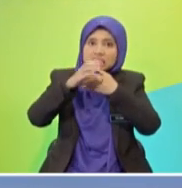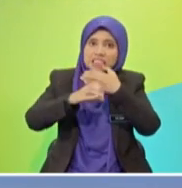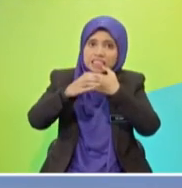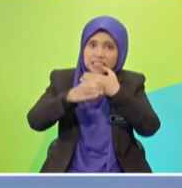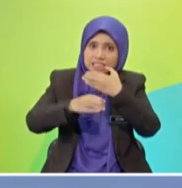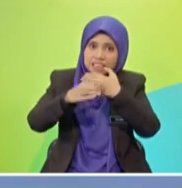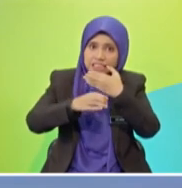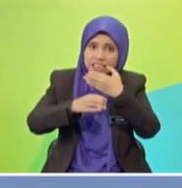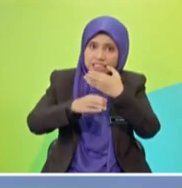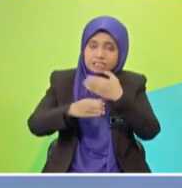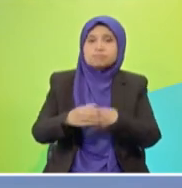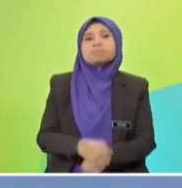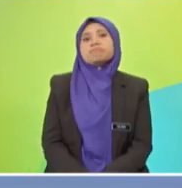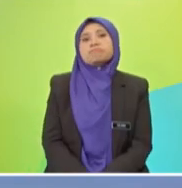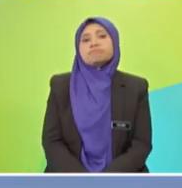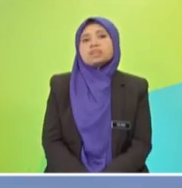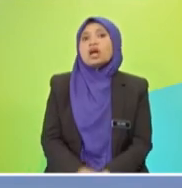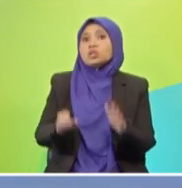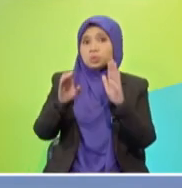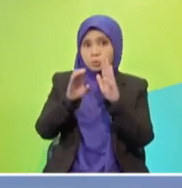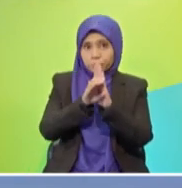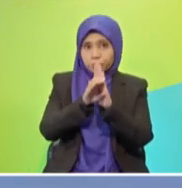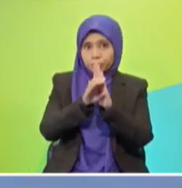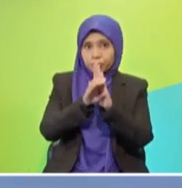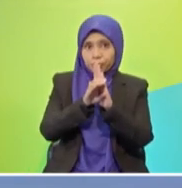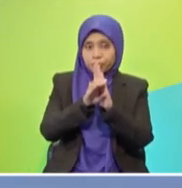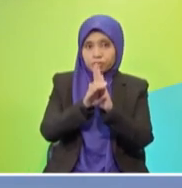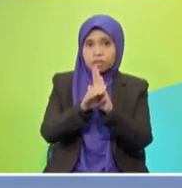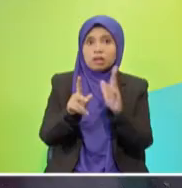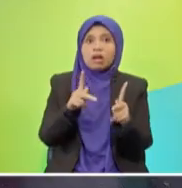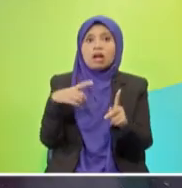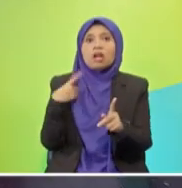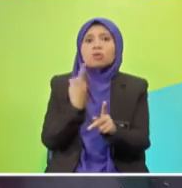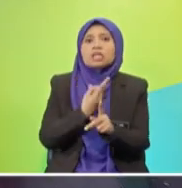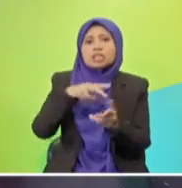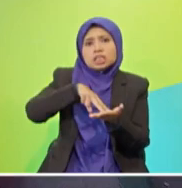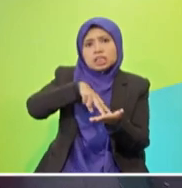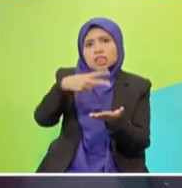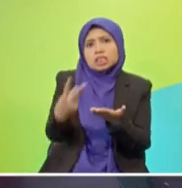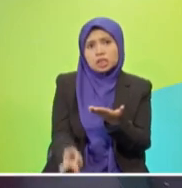menjadi kemalangan yang besar contoh Kemana apa tuh kalau kita jatuh kita